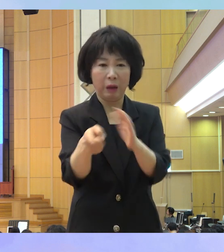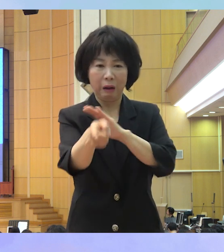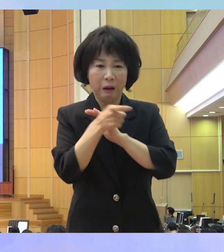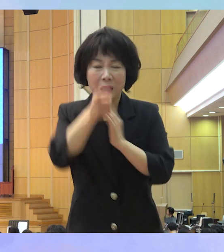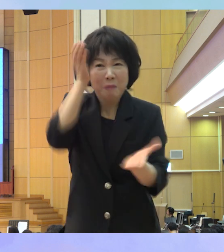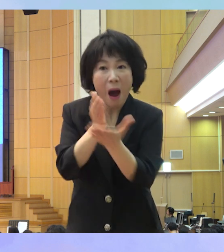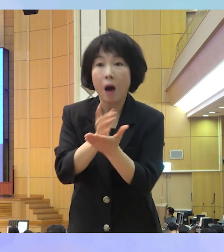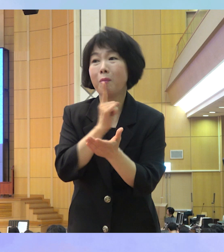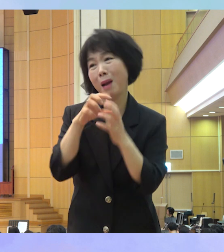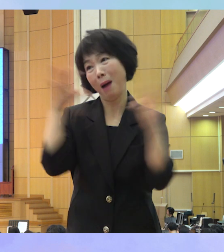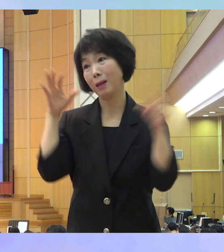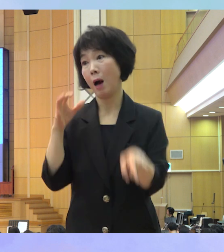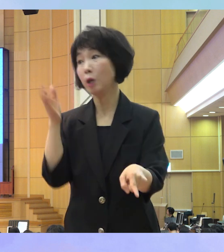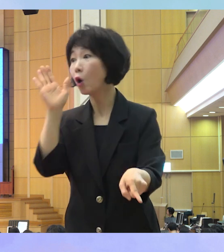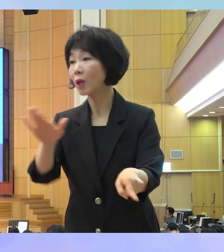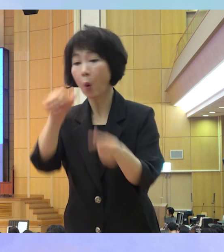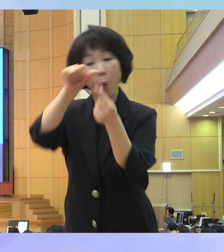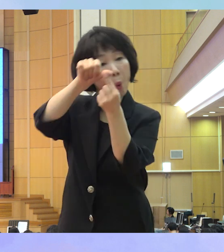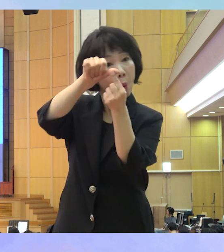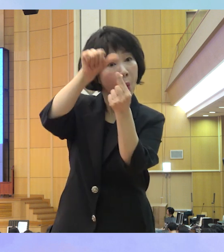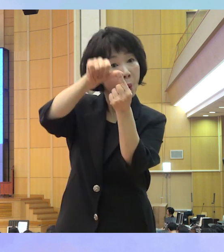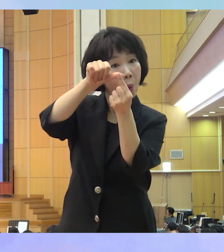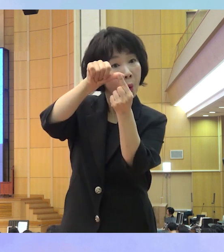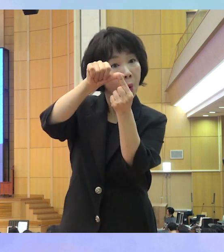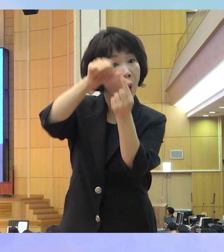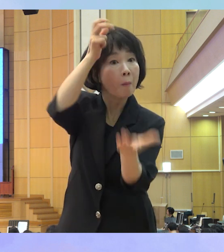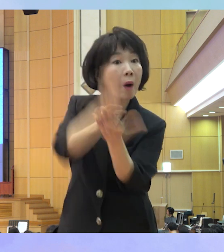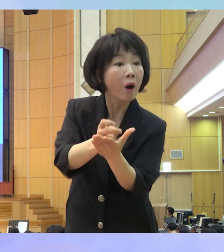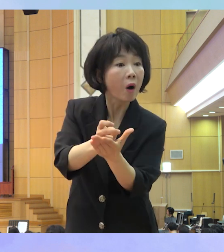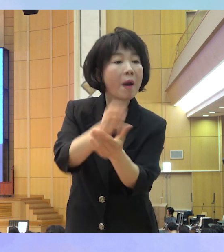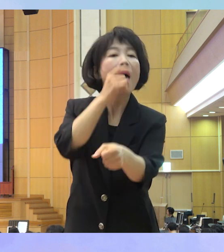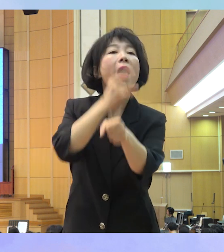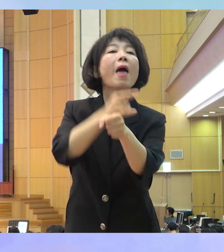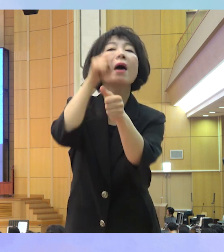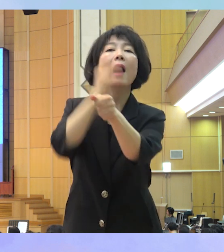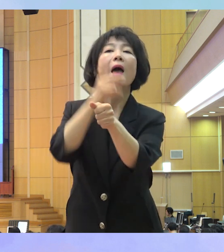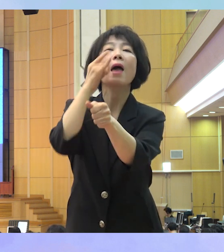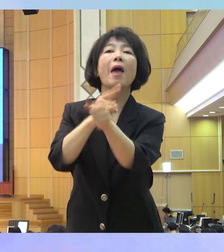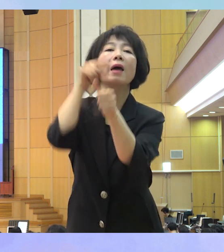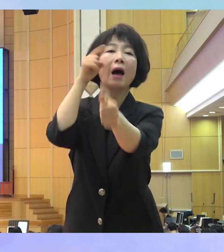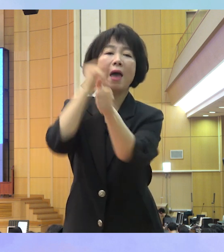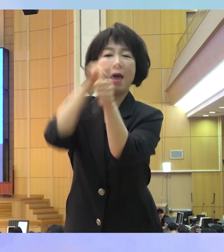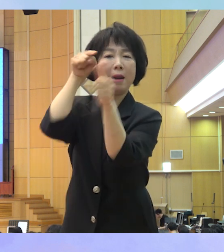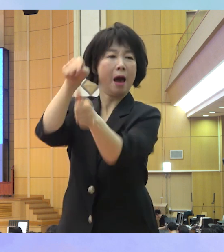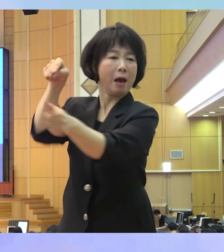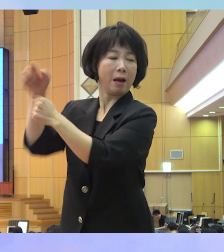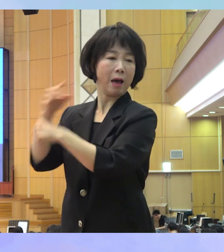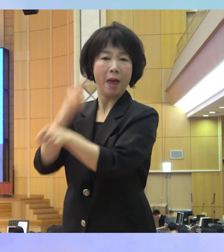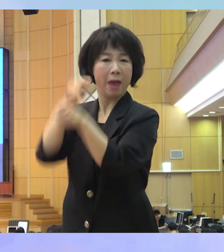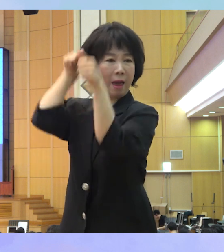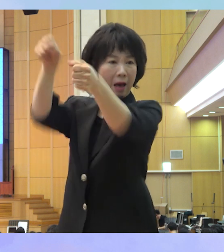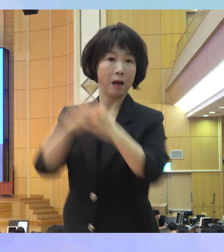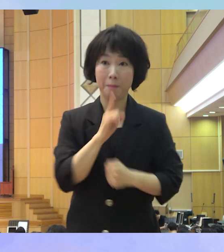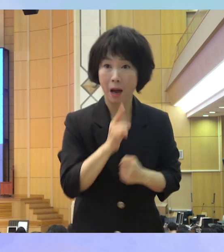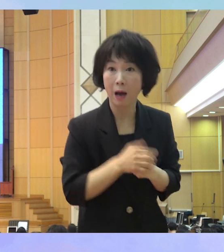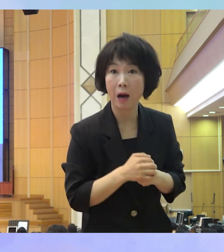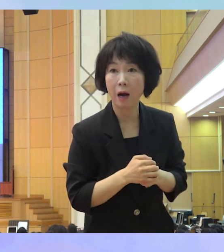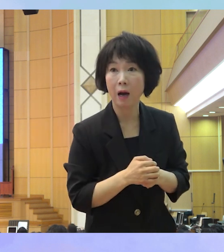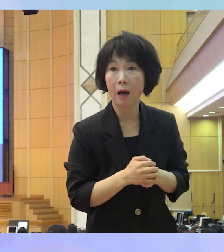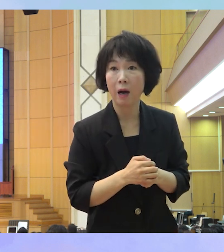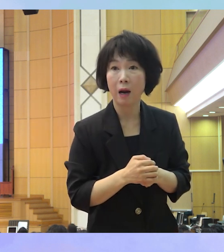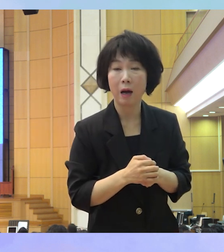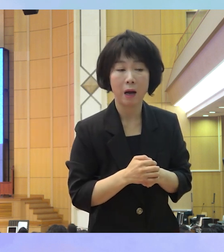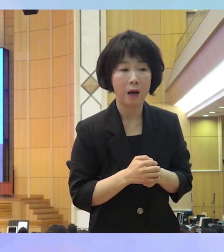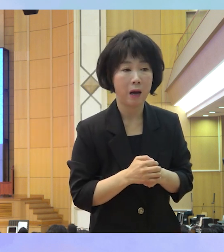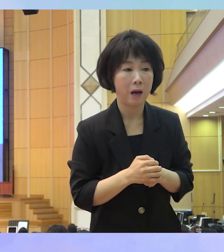마라예요. 그런데 5계명은 하라 이겁니다. 그리고 신명기에도 있고 출애굽기에도 나와